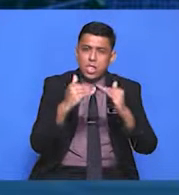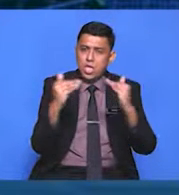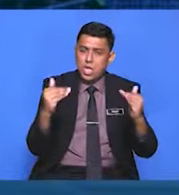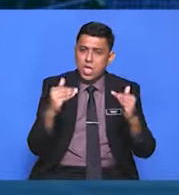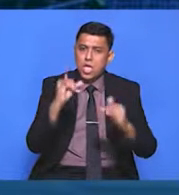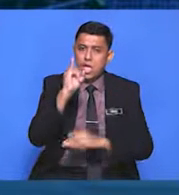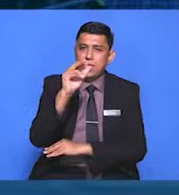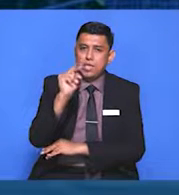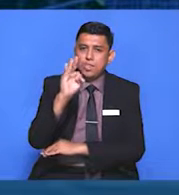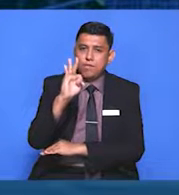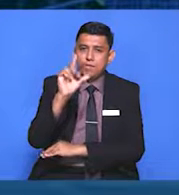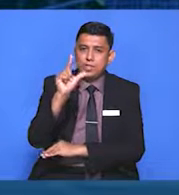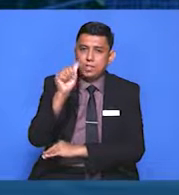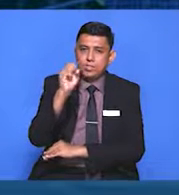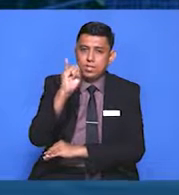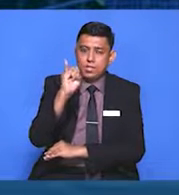inflasi.